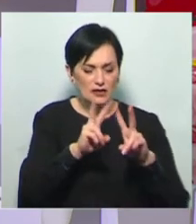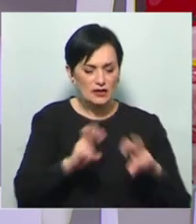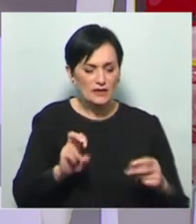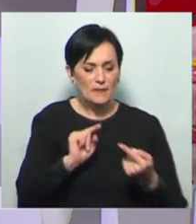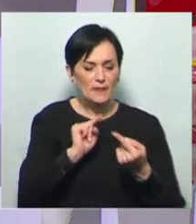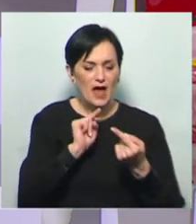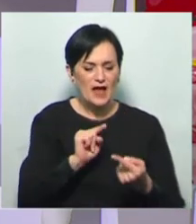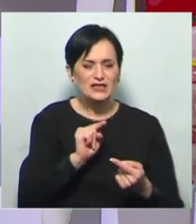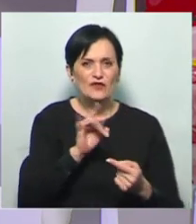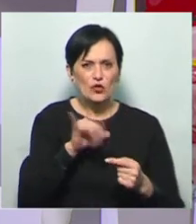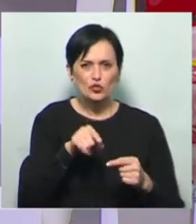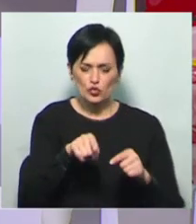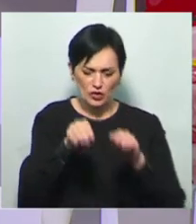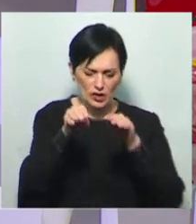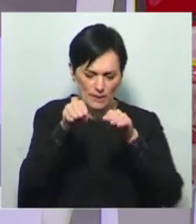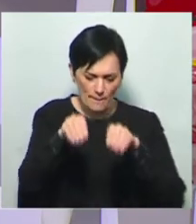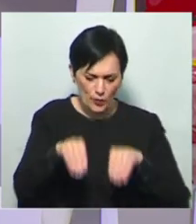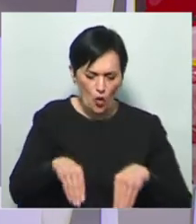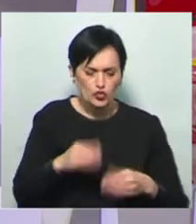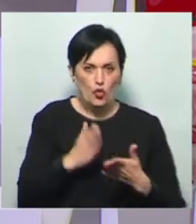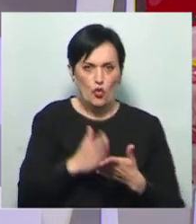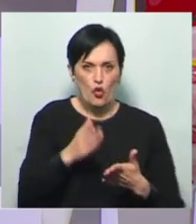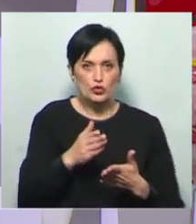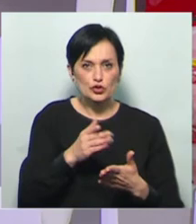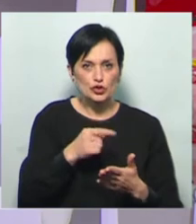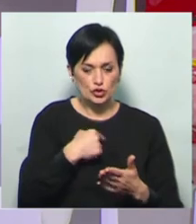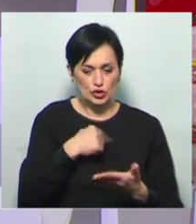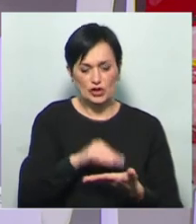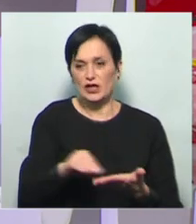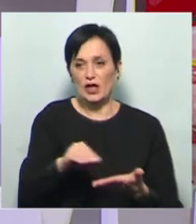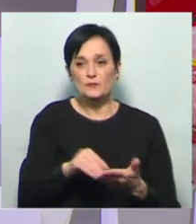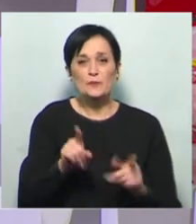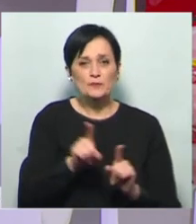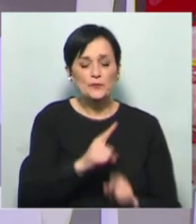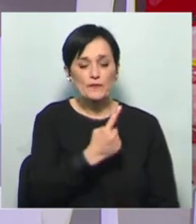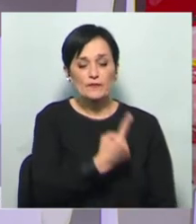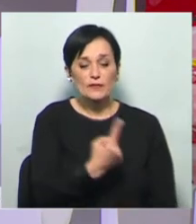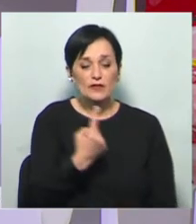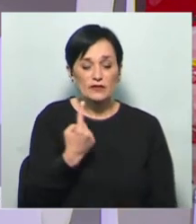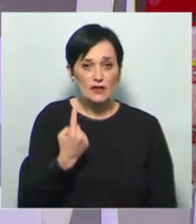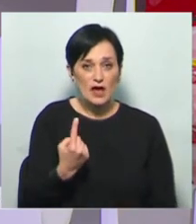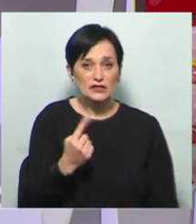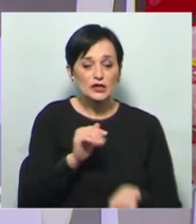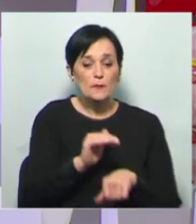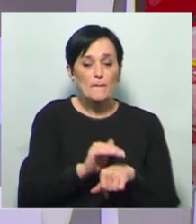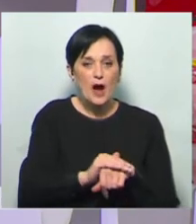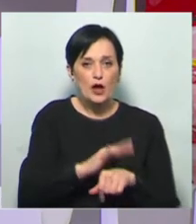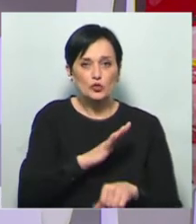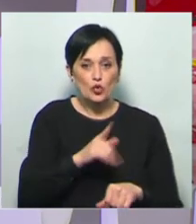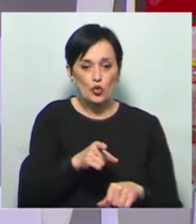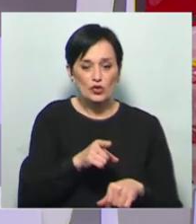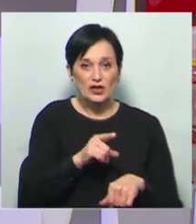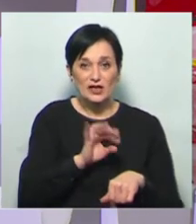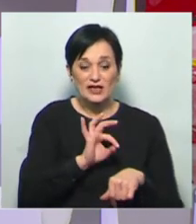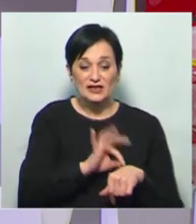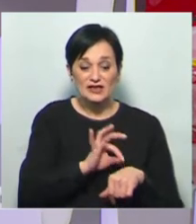ეს გაიდლაინში და პროტოკოლში ყალგანებს. ეს მიუხედავად ამისა, ალბათ ესეც იყო ერთ-ერთი გამაპირობელი ფაქტორი იმისთვის, რომ ეს